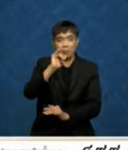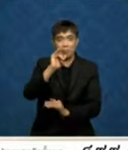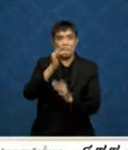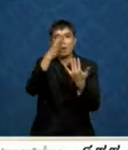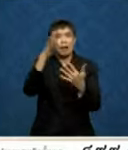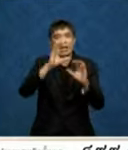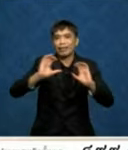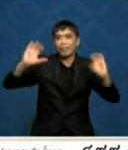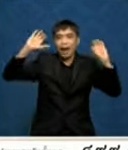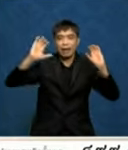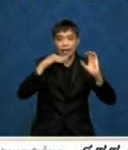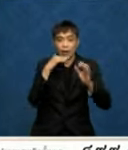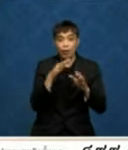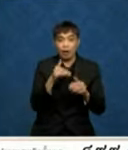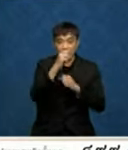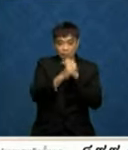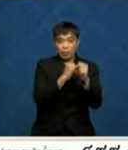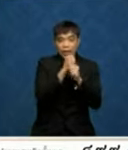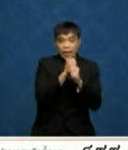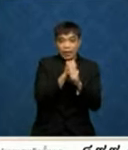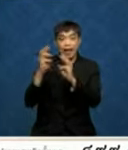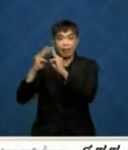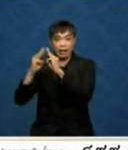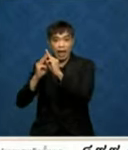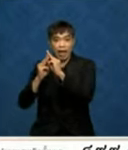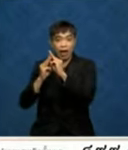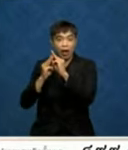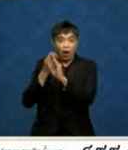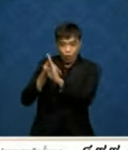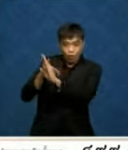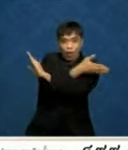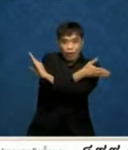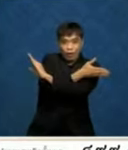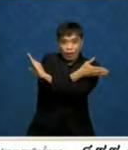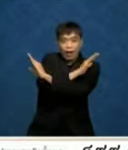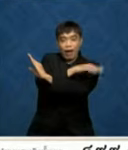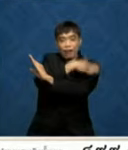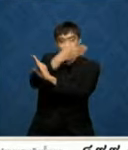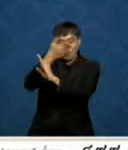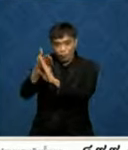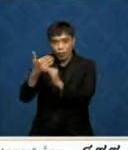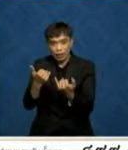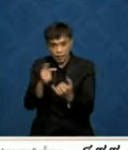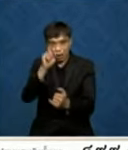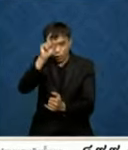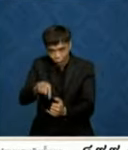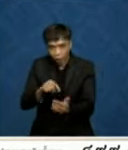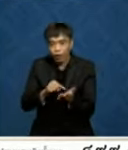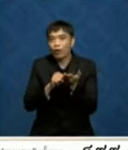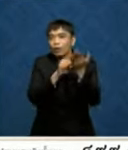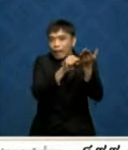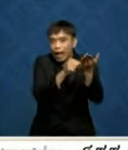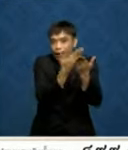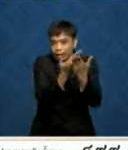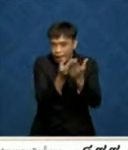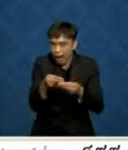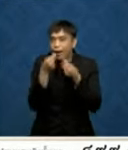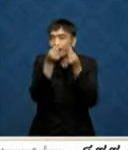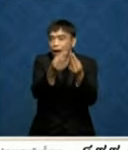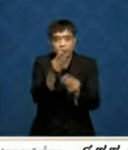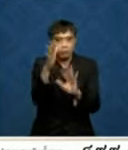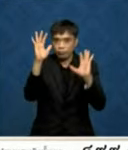มีการผูกพันกันล่วงหน้าทำสัญญากันล่วงหน้าแล้วมาขอสภาว่าต้องตั้งเงินให้นะไม่มีนะครับทุกโครงการ